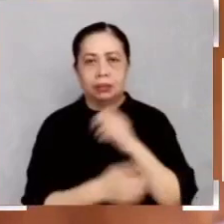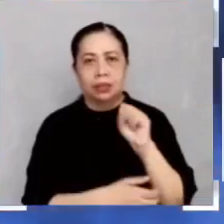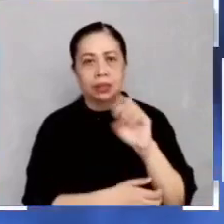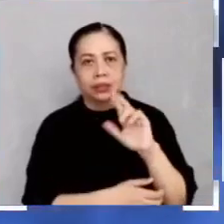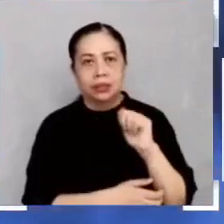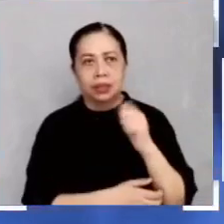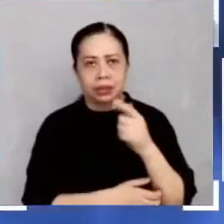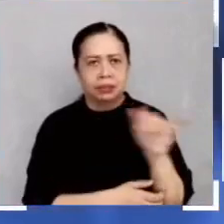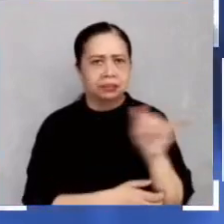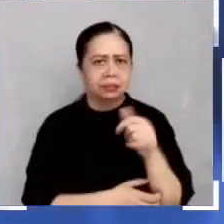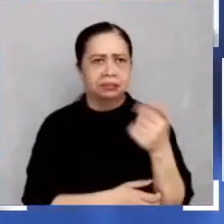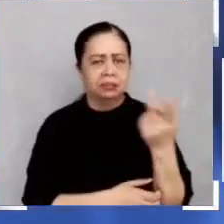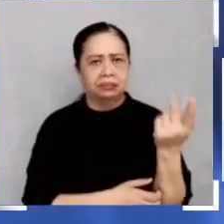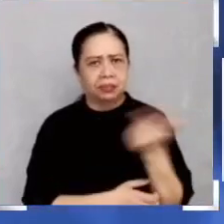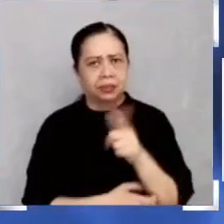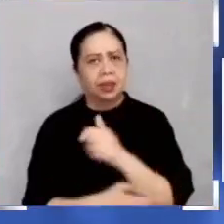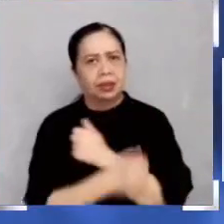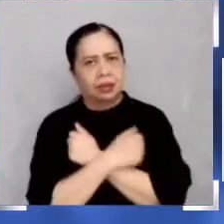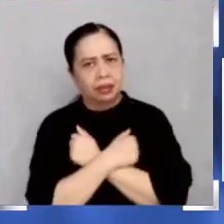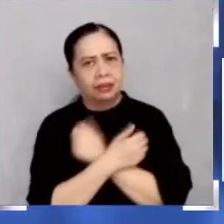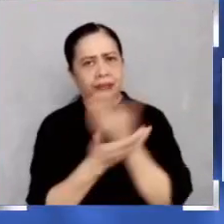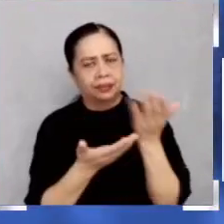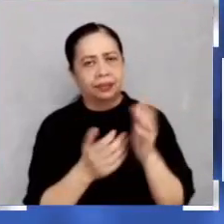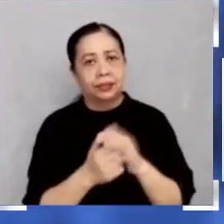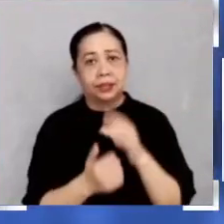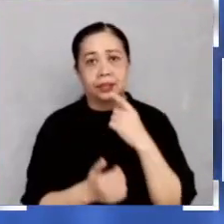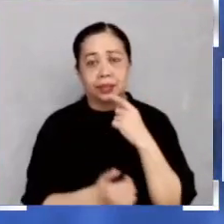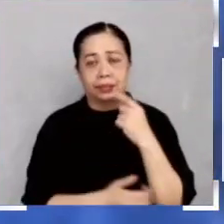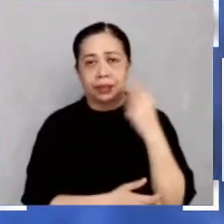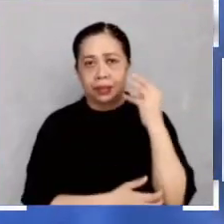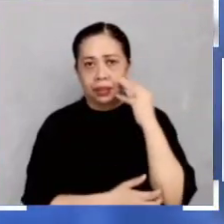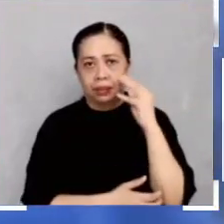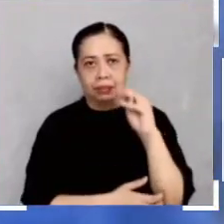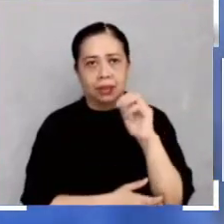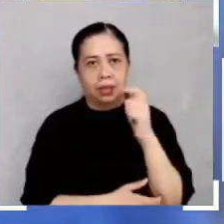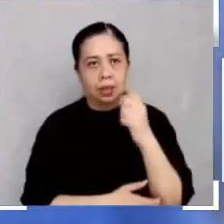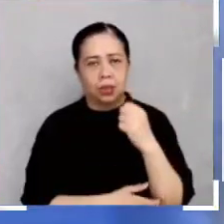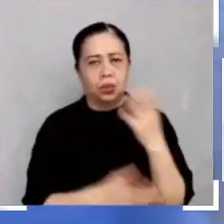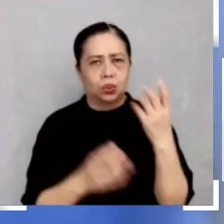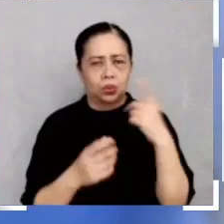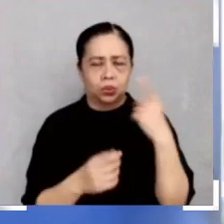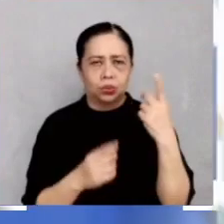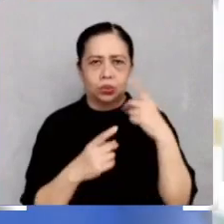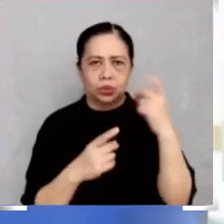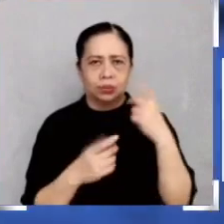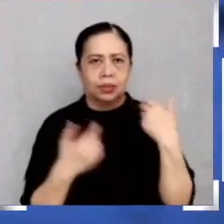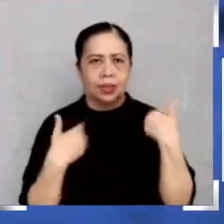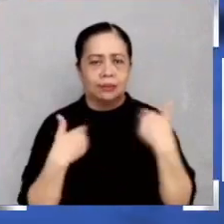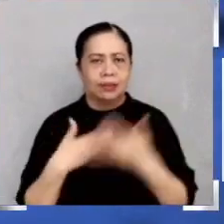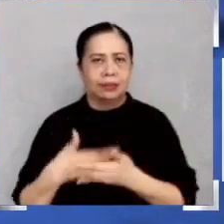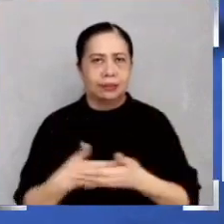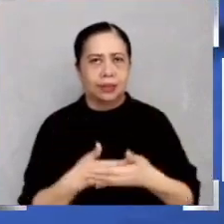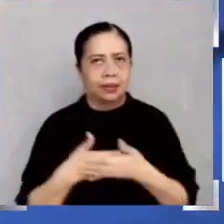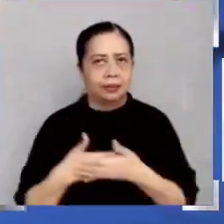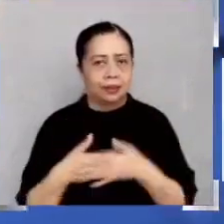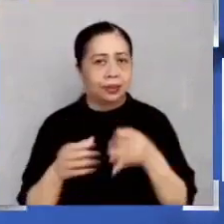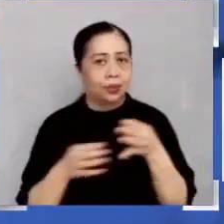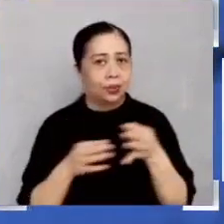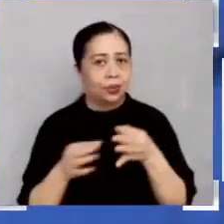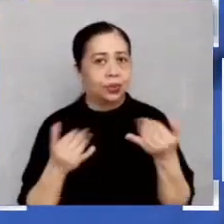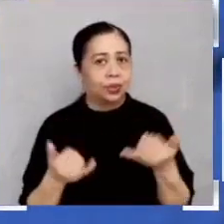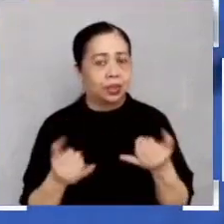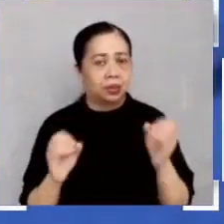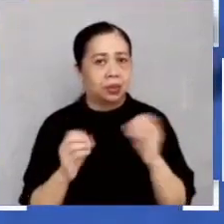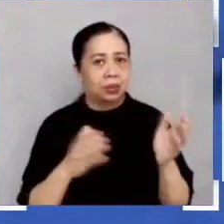them. Sinabi rin ni Mateo na goal nila mag-asawa na magkaroon ng baby. Nilinaw din niya na sa ngayon wala siyang